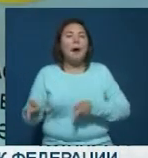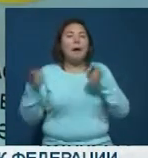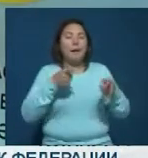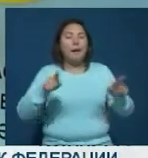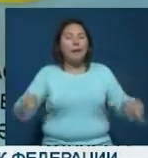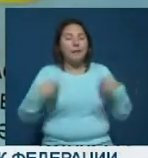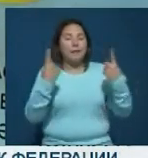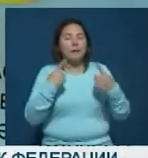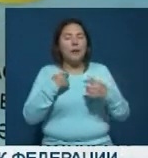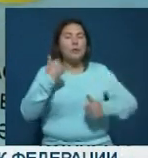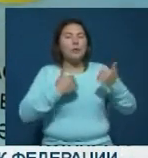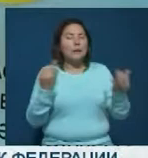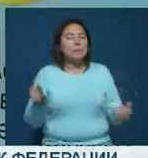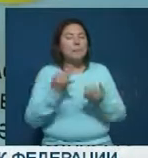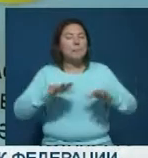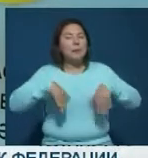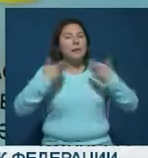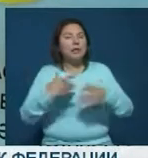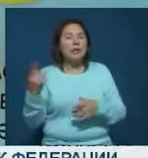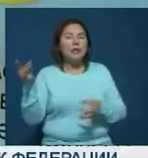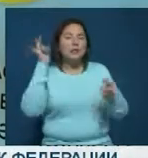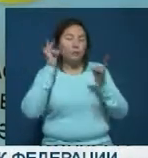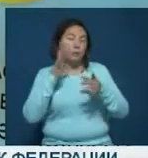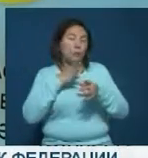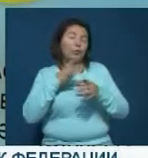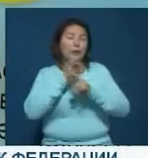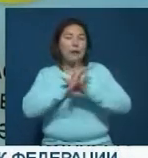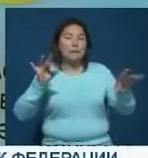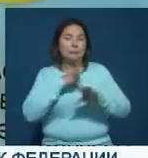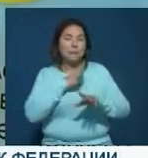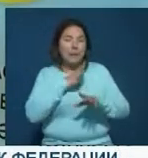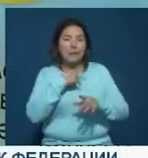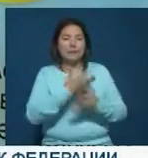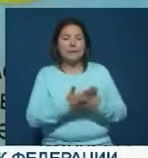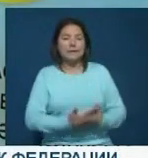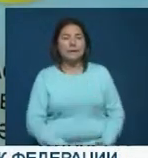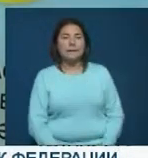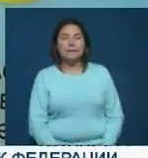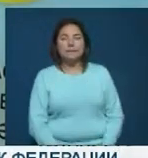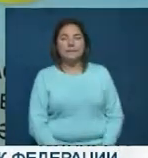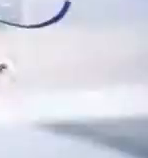ходе турнира звучат весьма интересные предложения. Участники раскрывают актуальные темы.